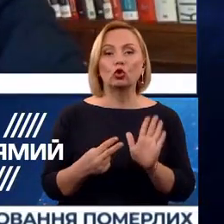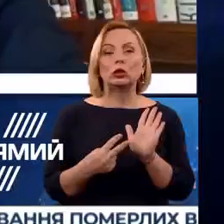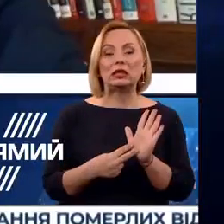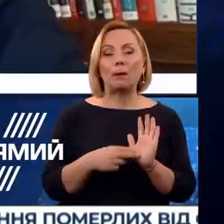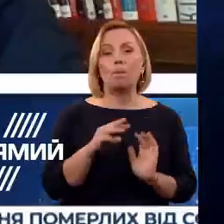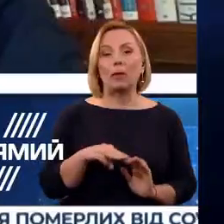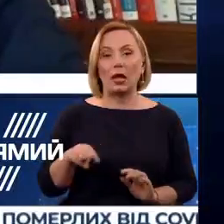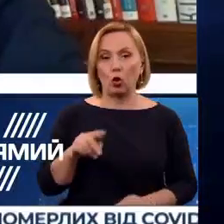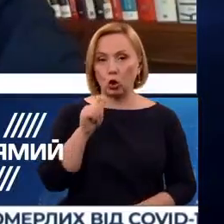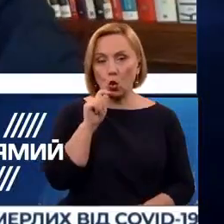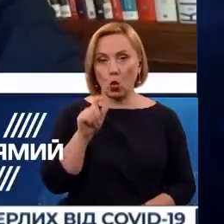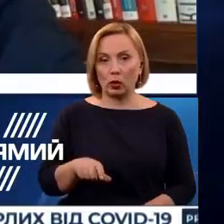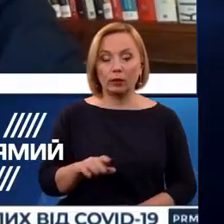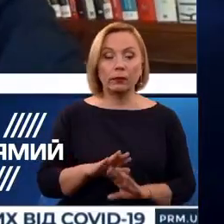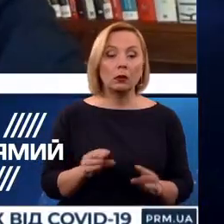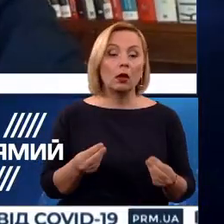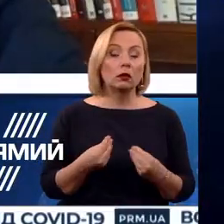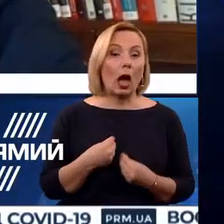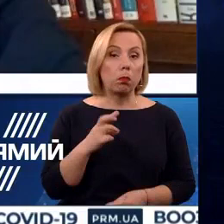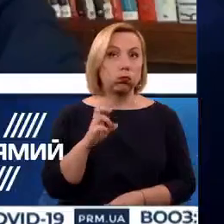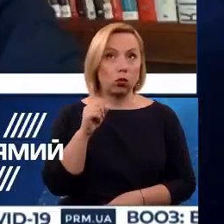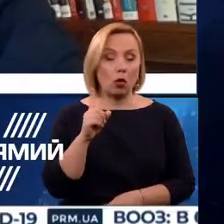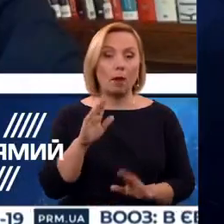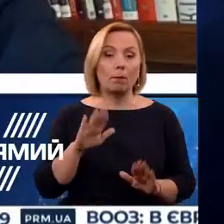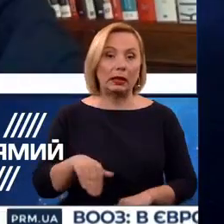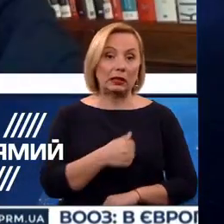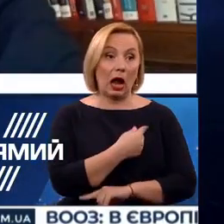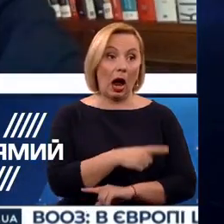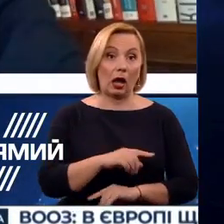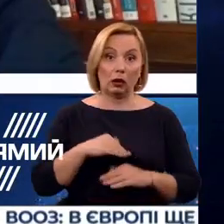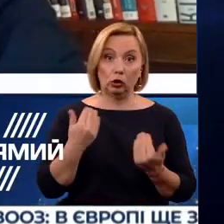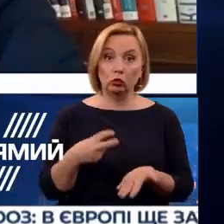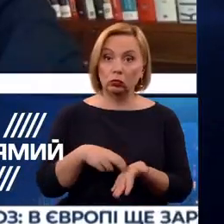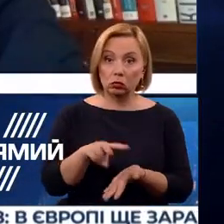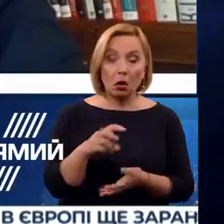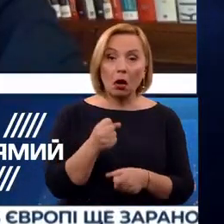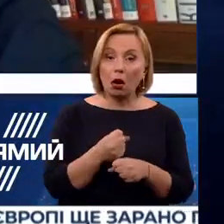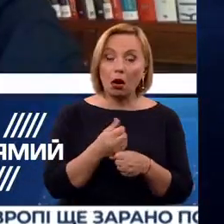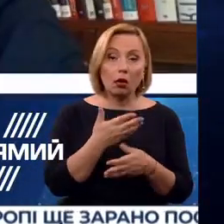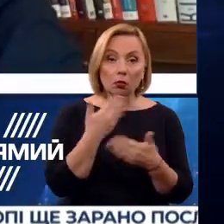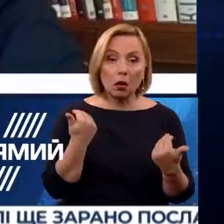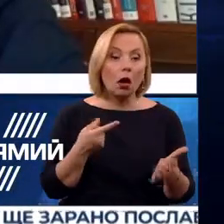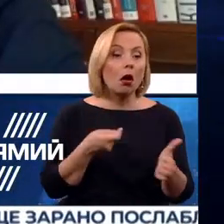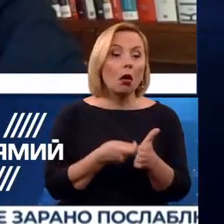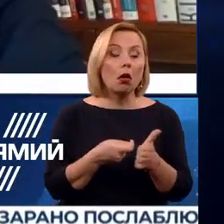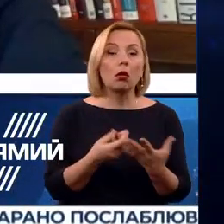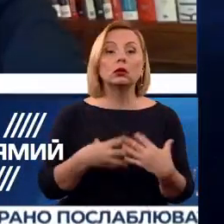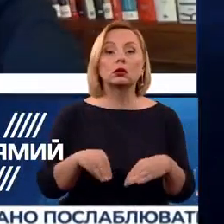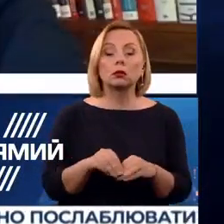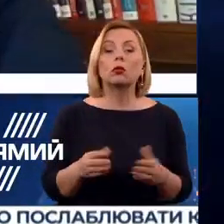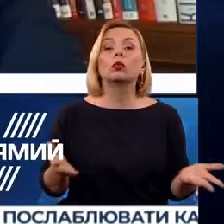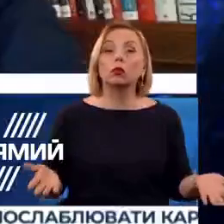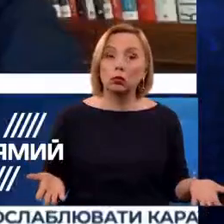мільйонів українців. І не дай Бог, якщо вони після карантину вийдуть і не буде чим працювати і годувати свою сім'ю.